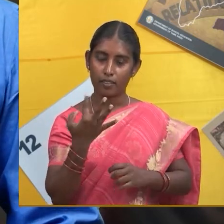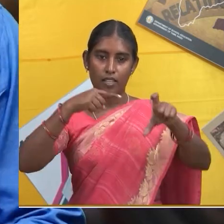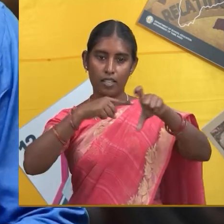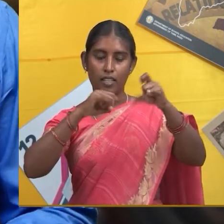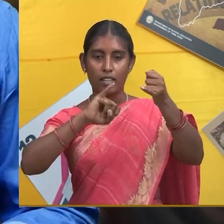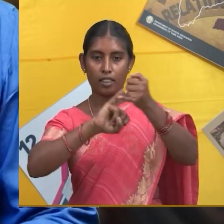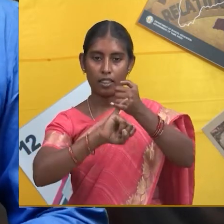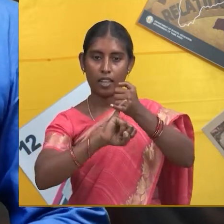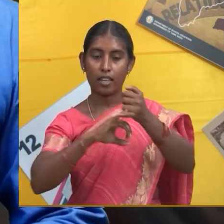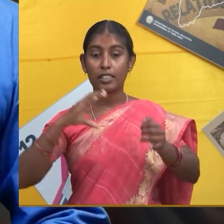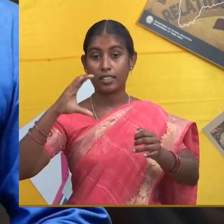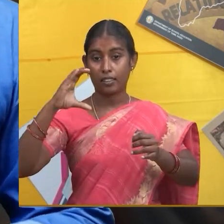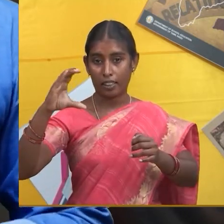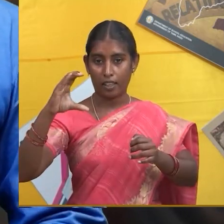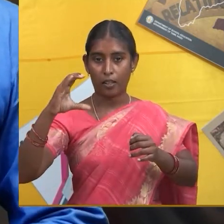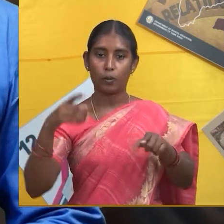dependenceчтоара,